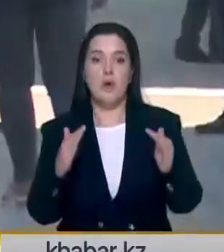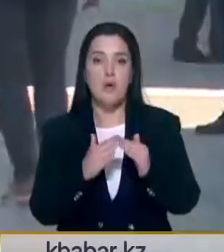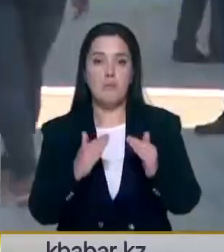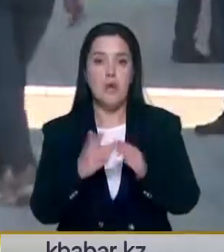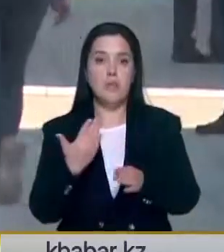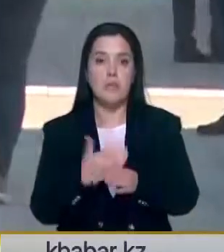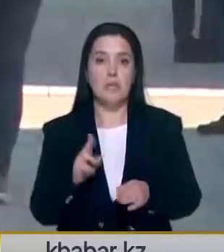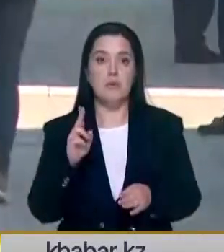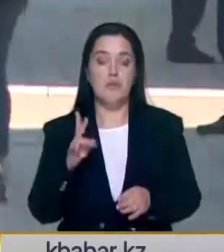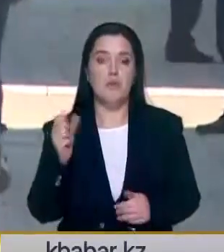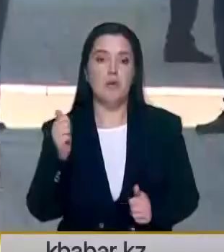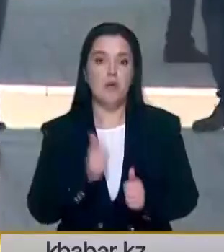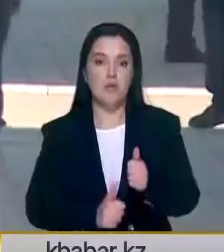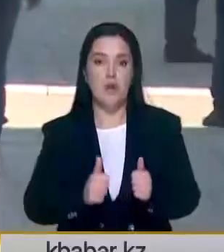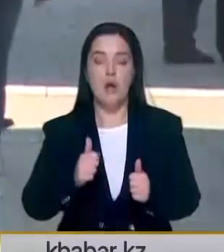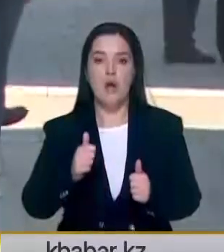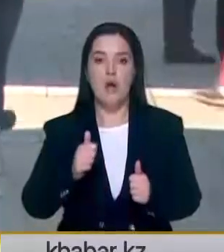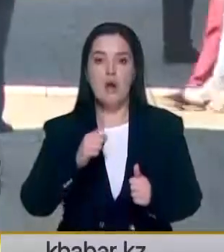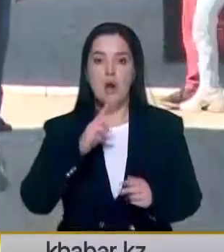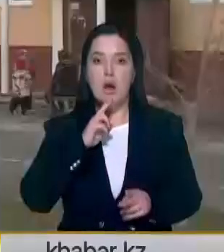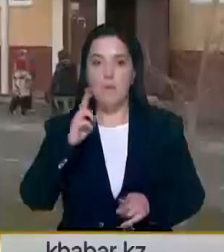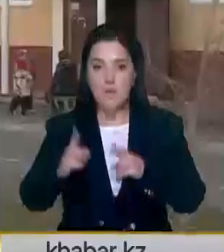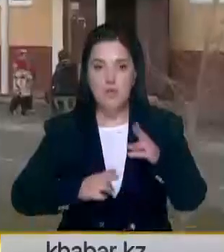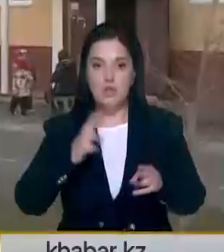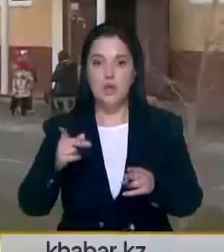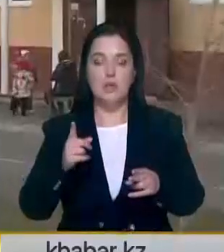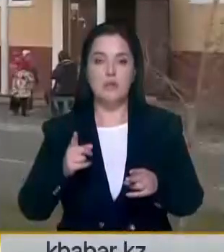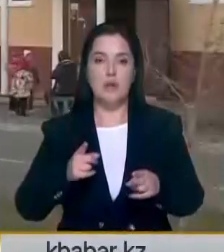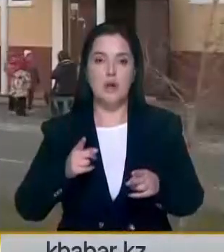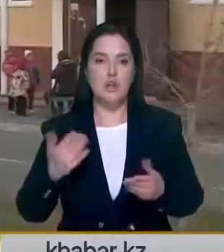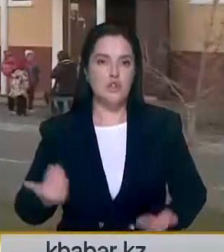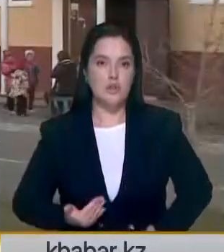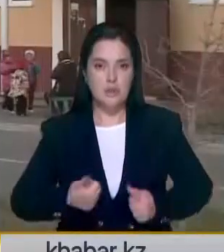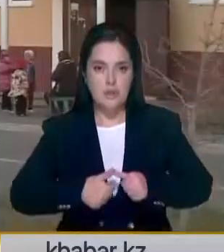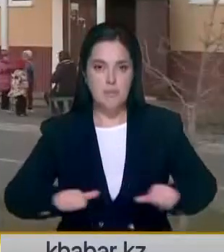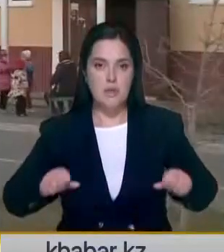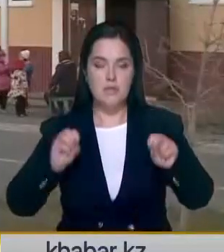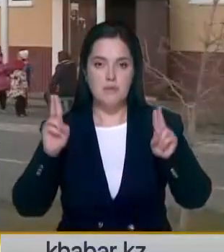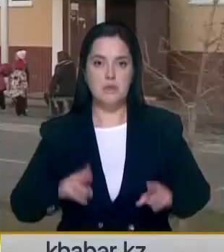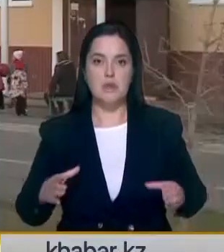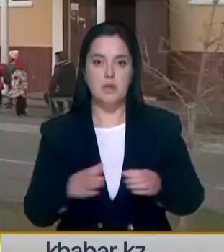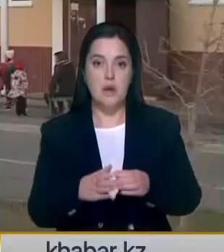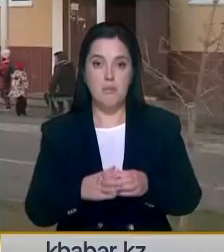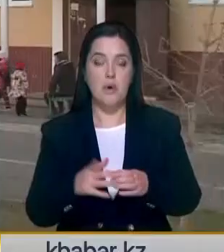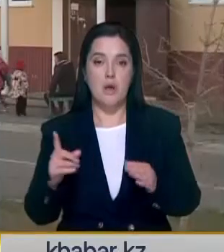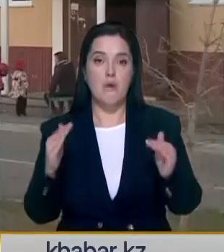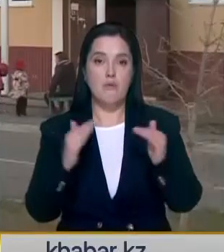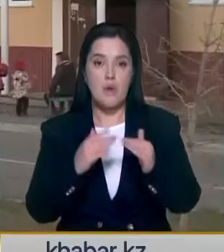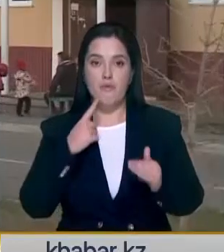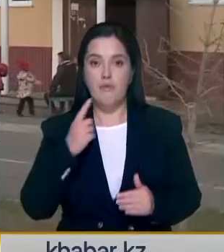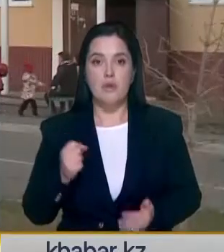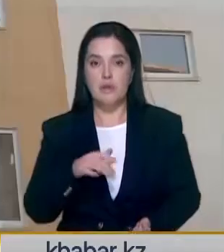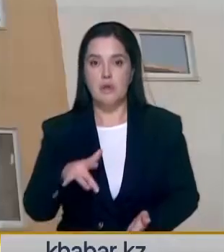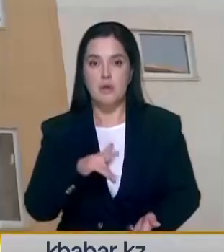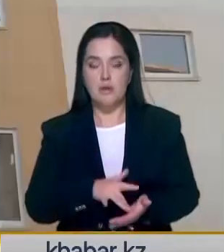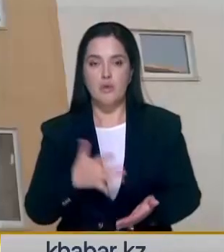это касается отдельных квартир на каждое обращение выезжают специалисты жилинспекции и специализированное компании в результате в домах